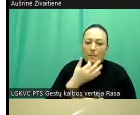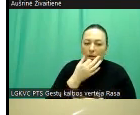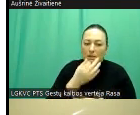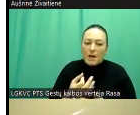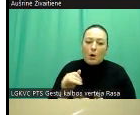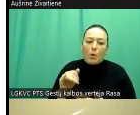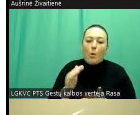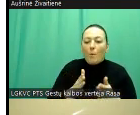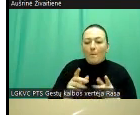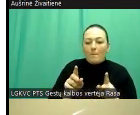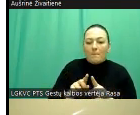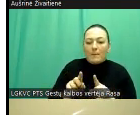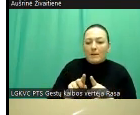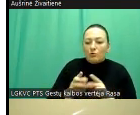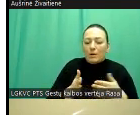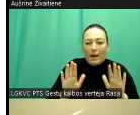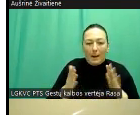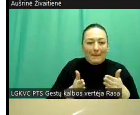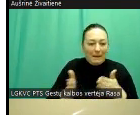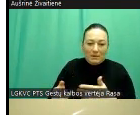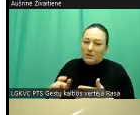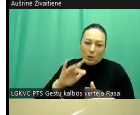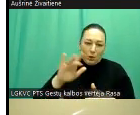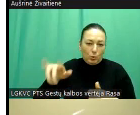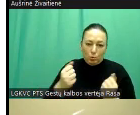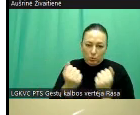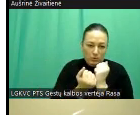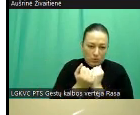kryptį. Tai nėra tuščias popieriaus lapas.